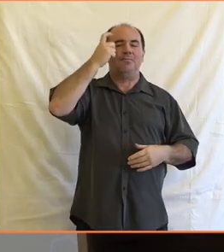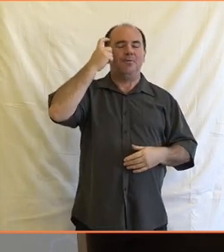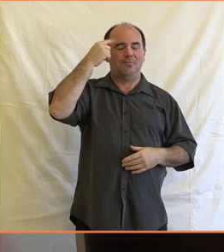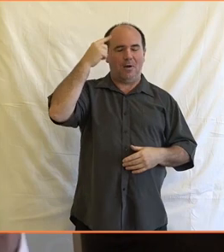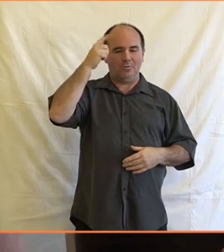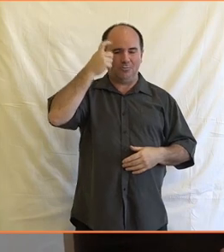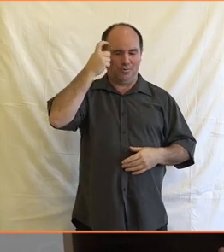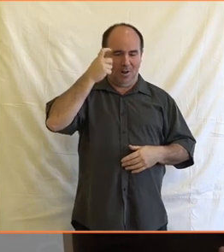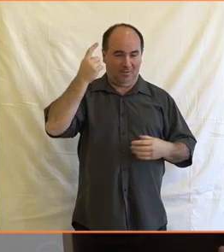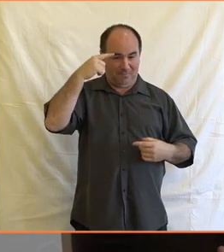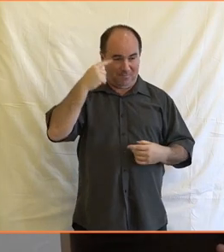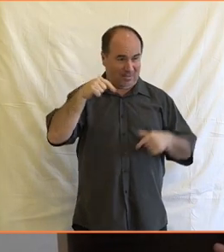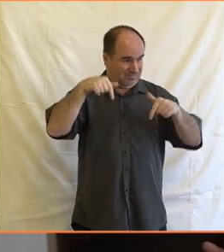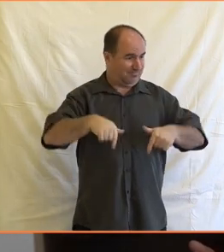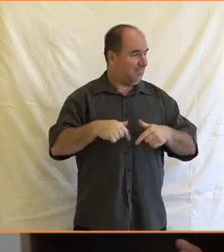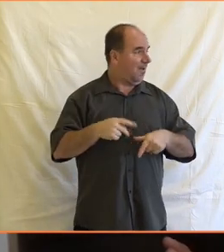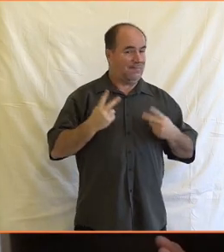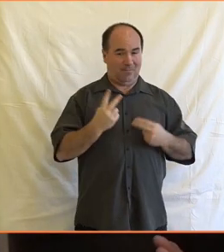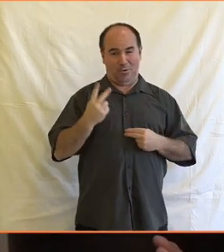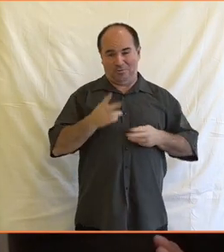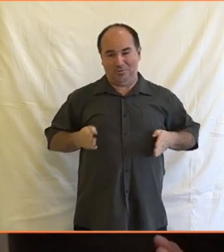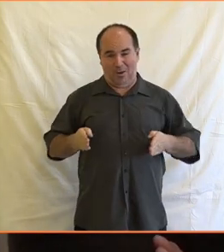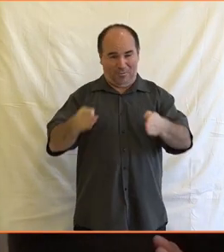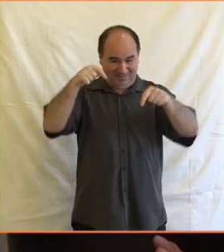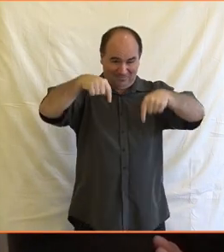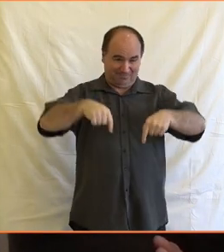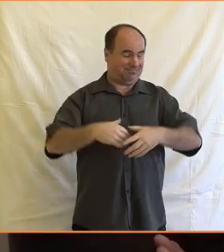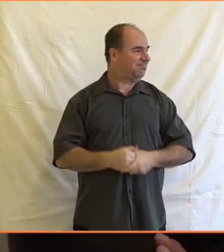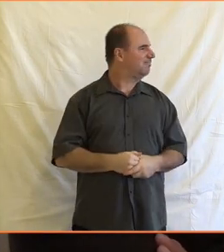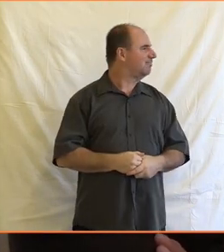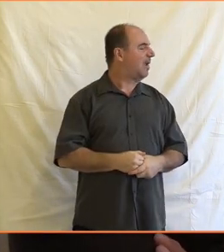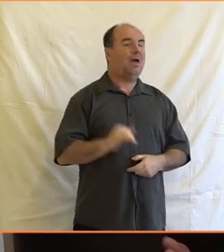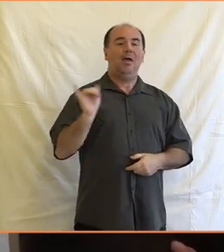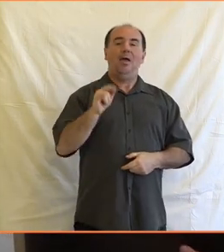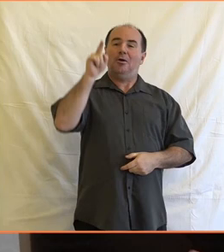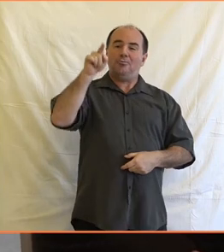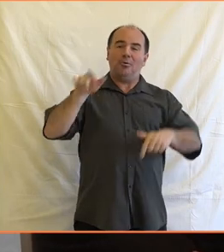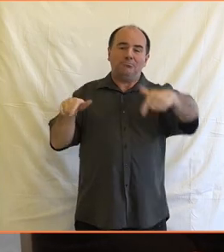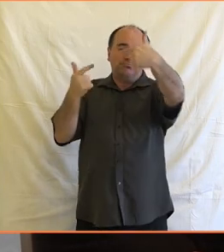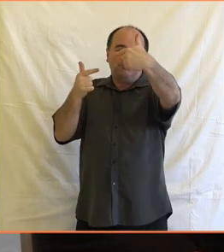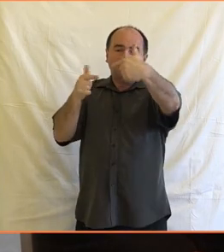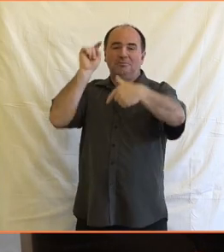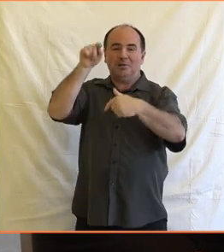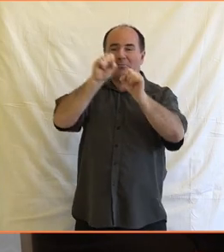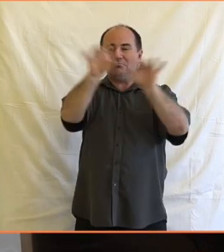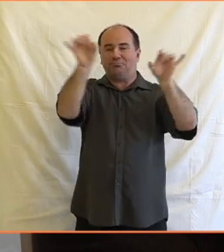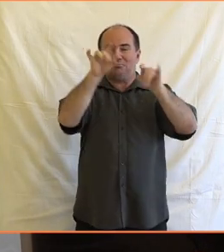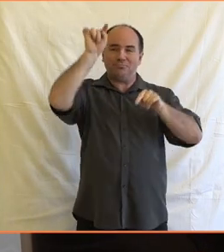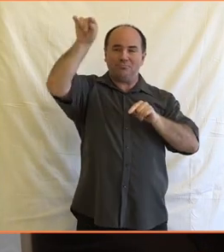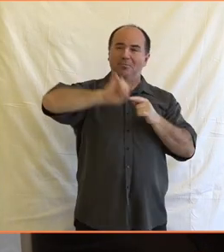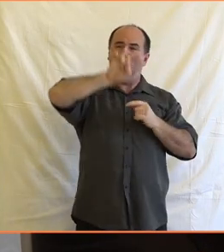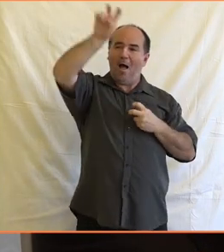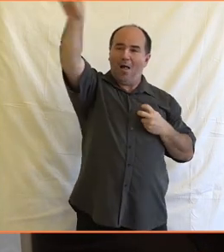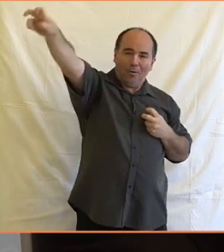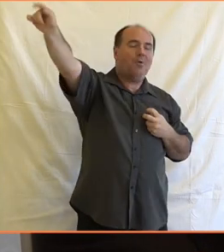Voršilské ulici a vy, kteří jste na platformách, ať už na YouTube, popřípadě nás sledujete